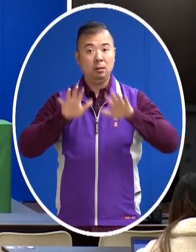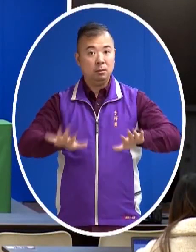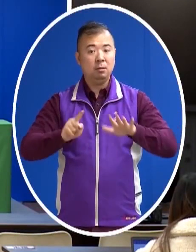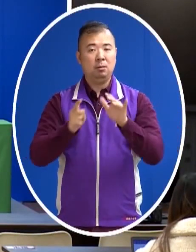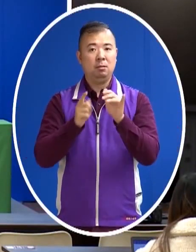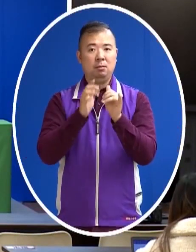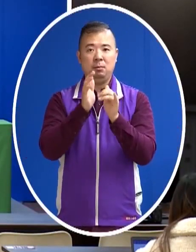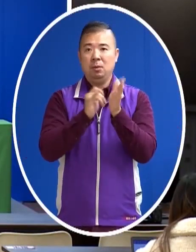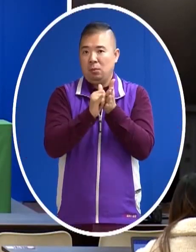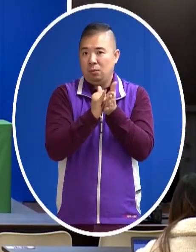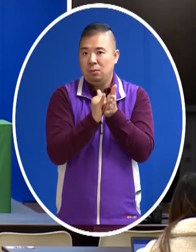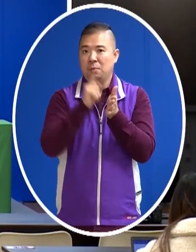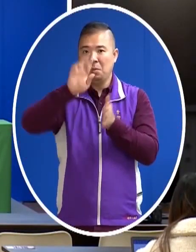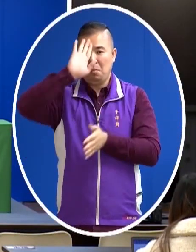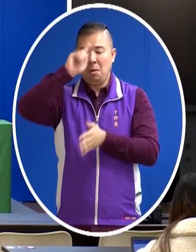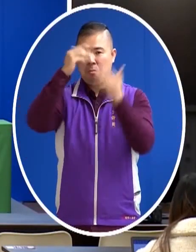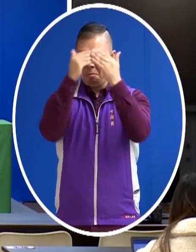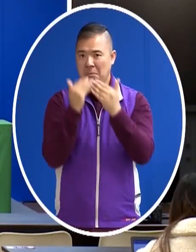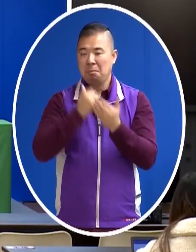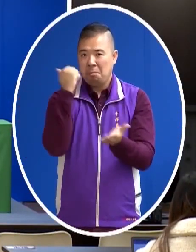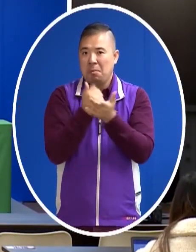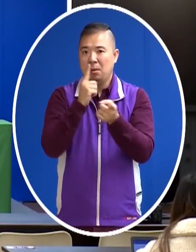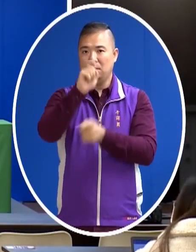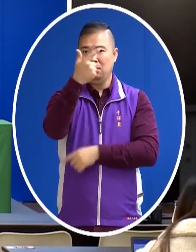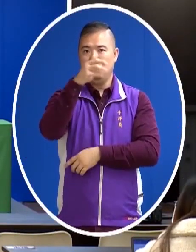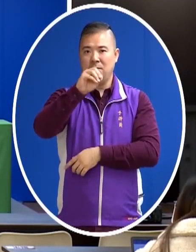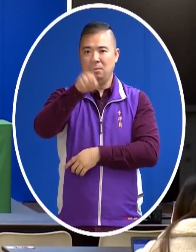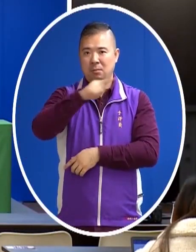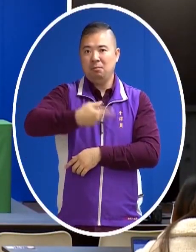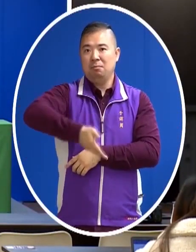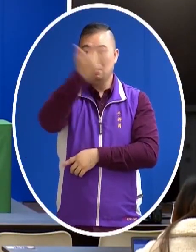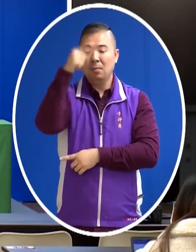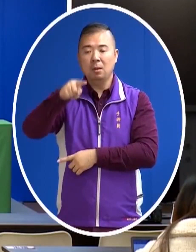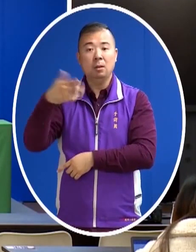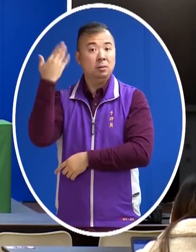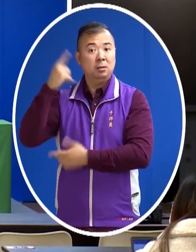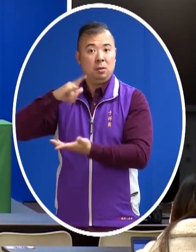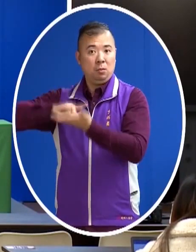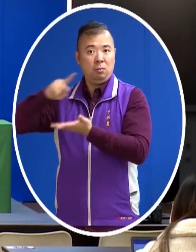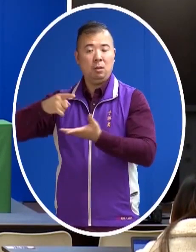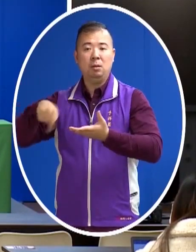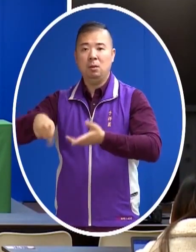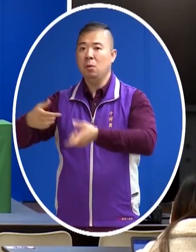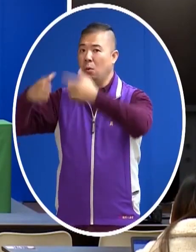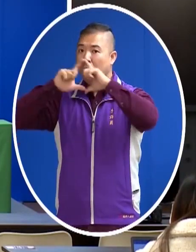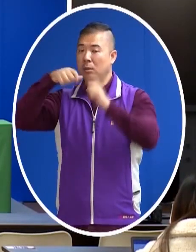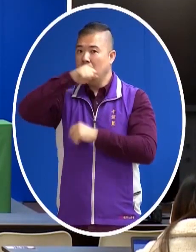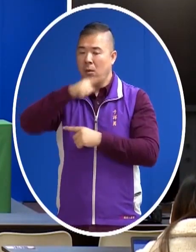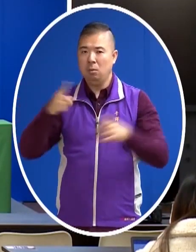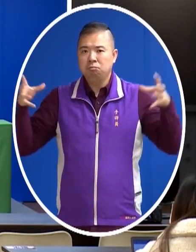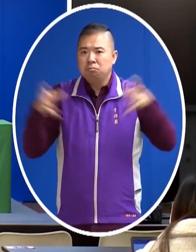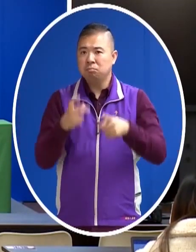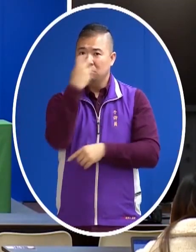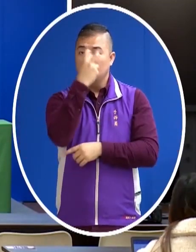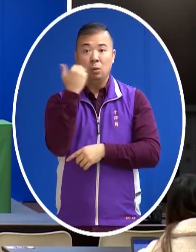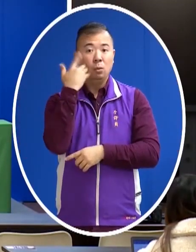的确诊数是超过了16万人，那因为从武汉回台都会要集中检疫，那想请问，特别